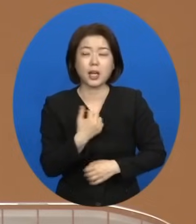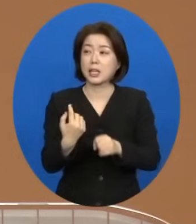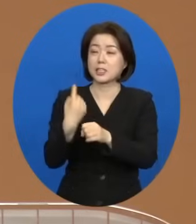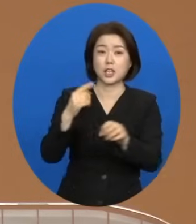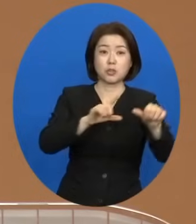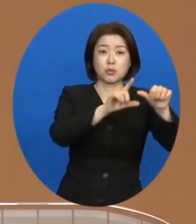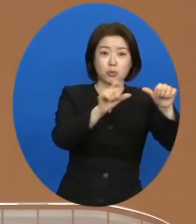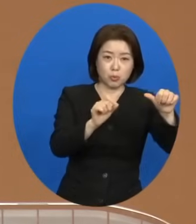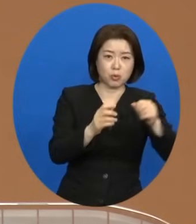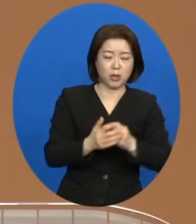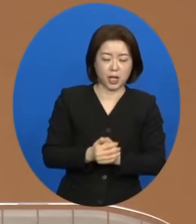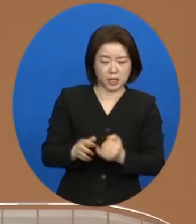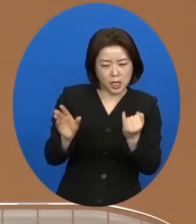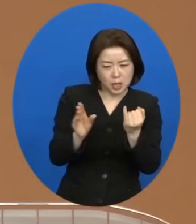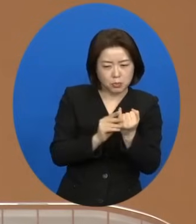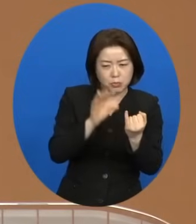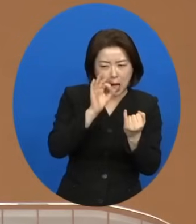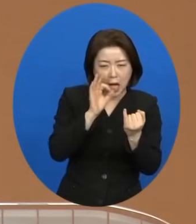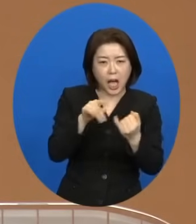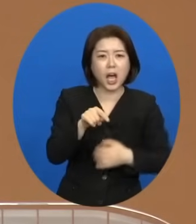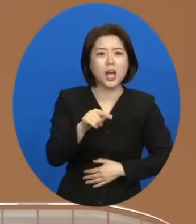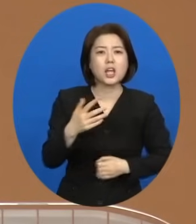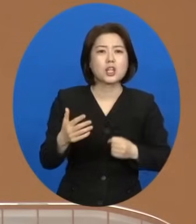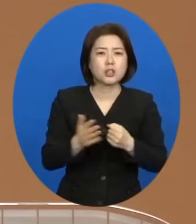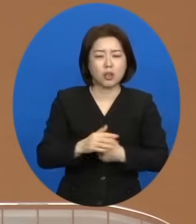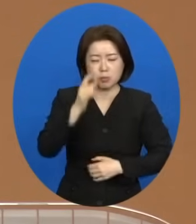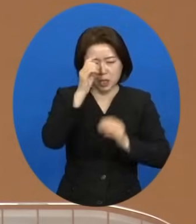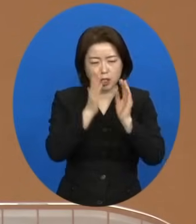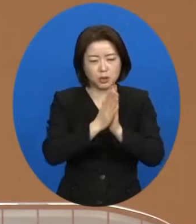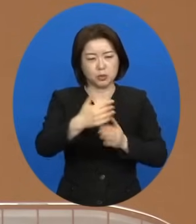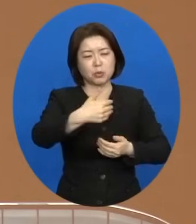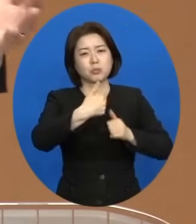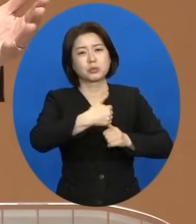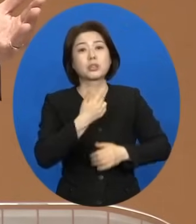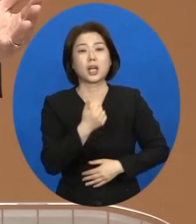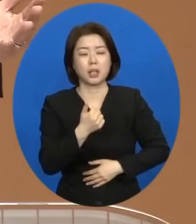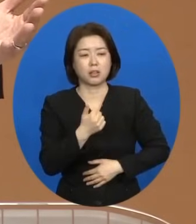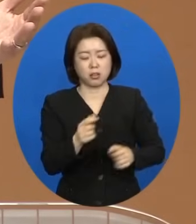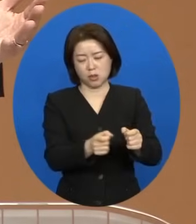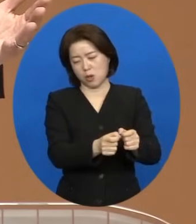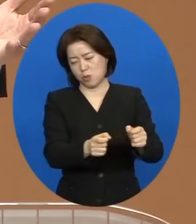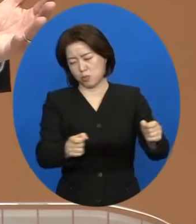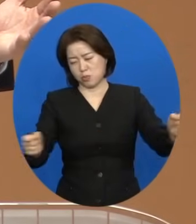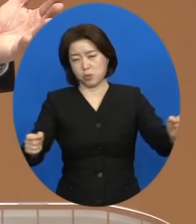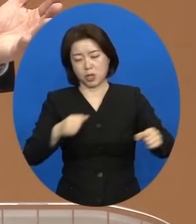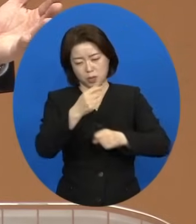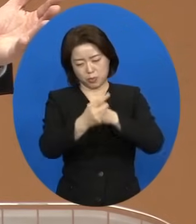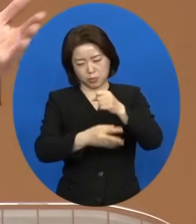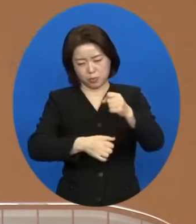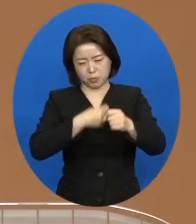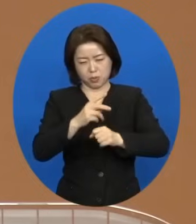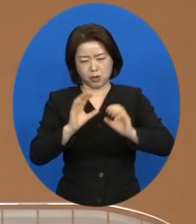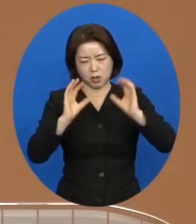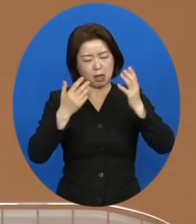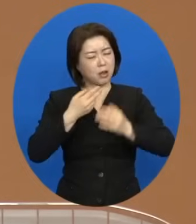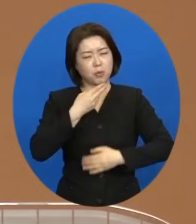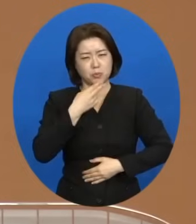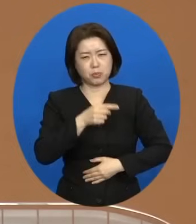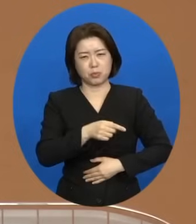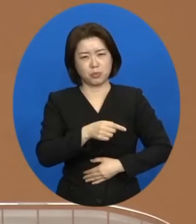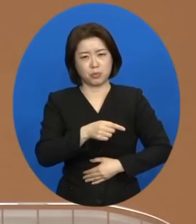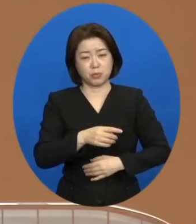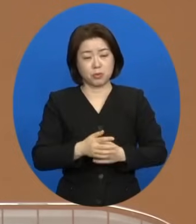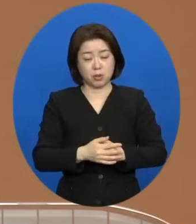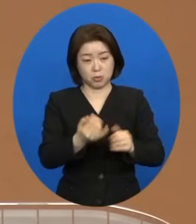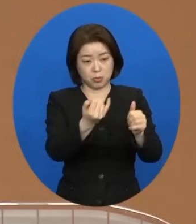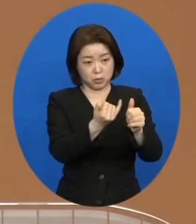5월에 불림 때문에 난임 때문에 기도 요청하러 오신 거예요 오랜 기간 동안 몇 년 지나도 자녀를 갖지 못했습니다 그게